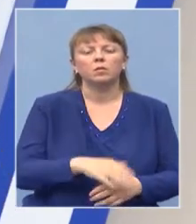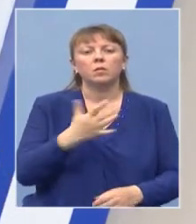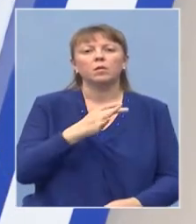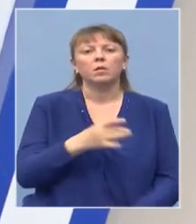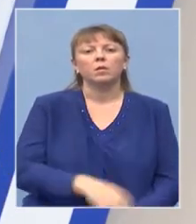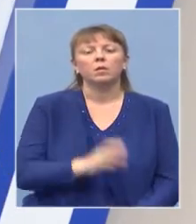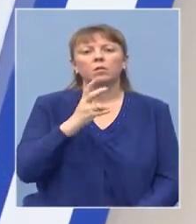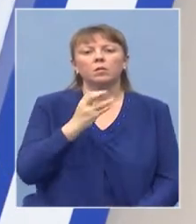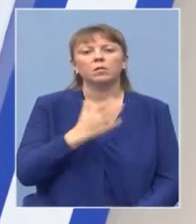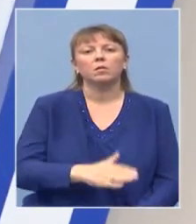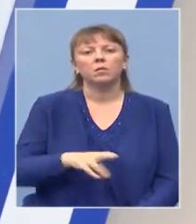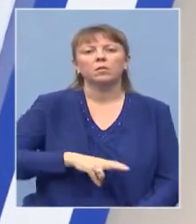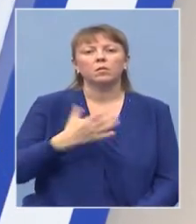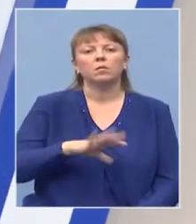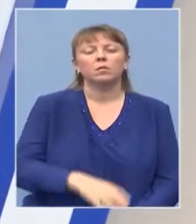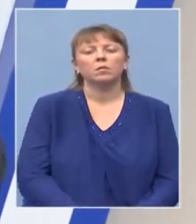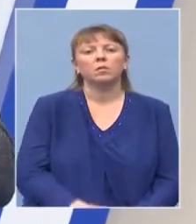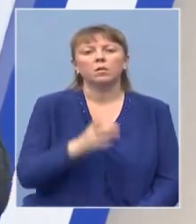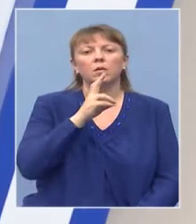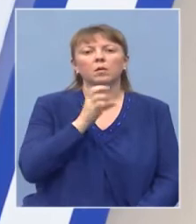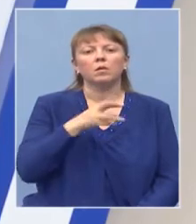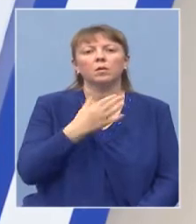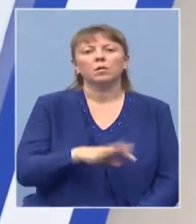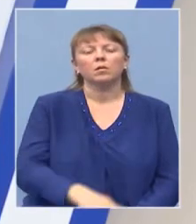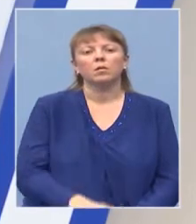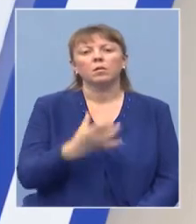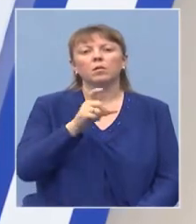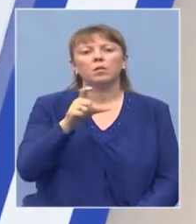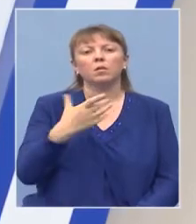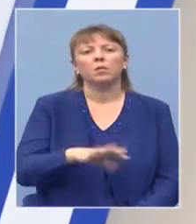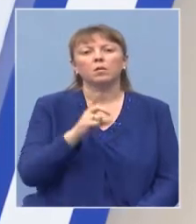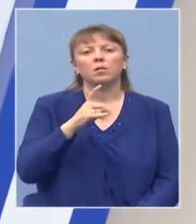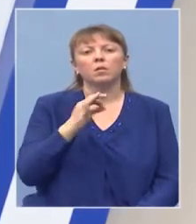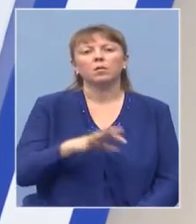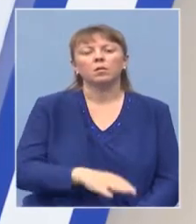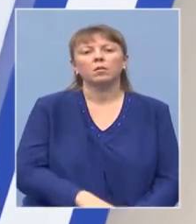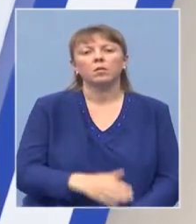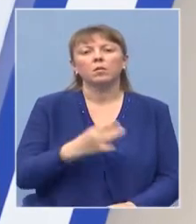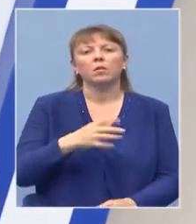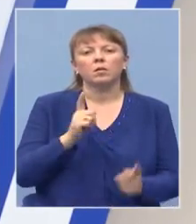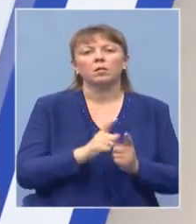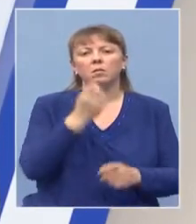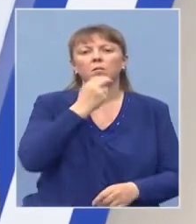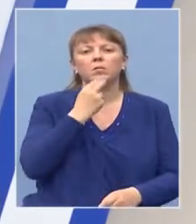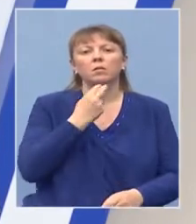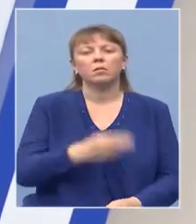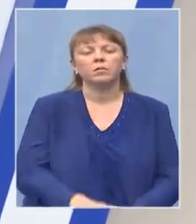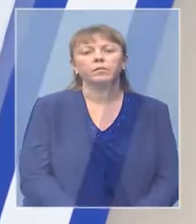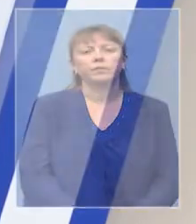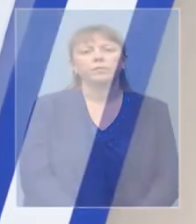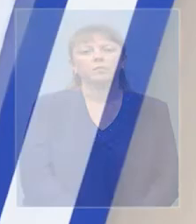выступал Надир Курумбаев, директор филиала госкорпорации «Правительство для граждан ЗКО». На этом эфир завершен. До свидания.